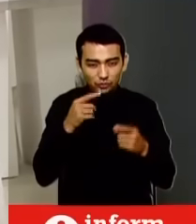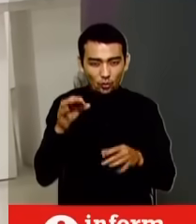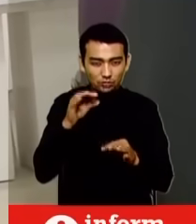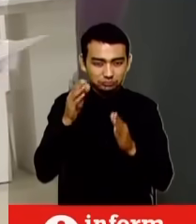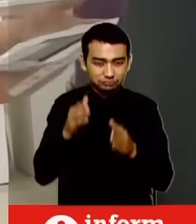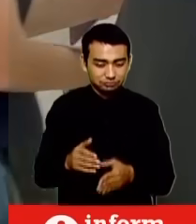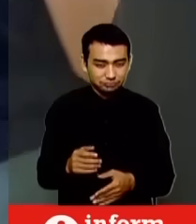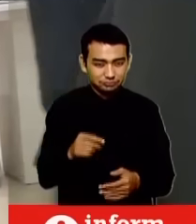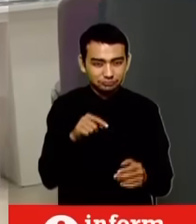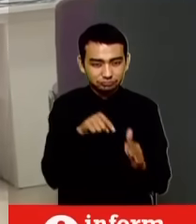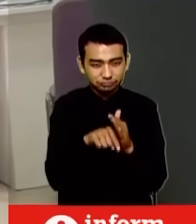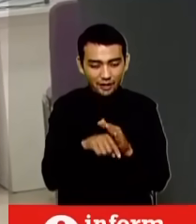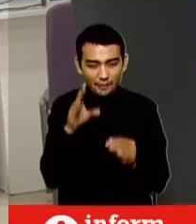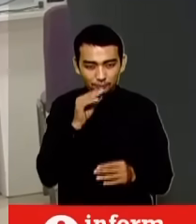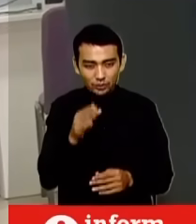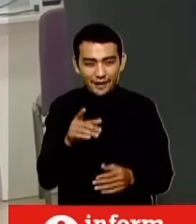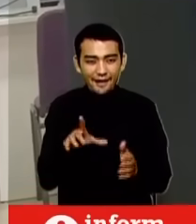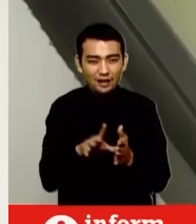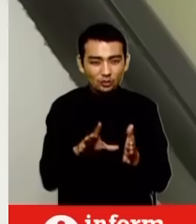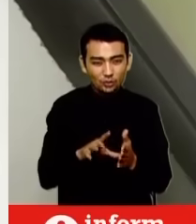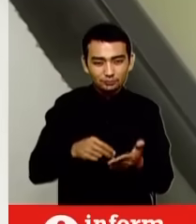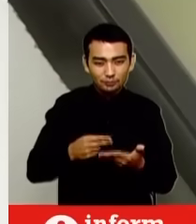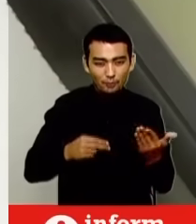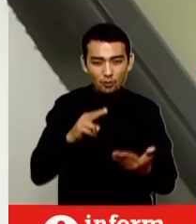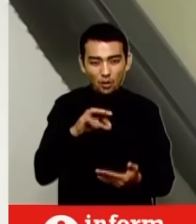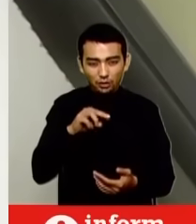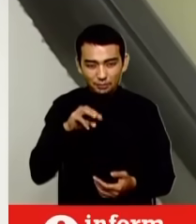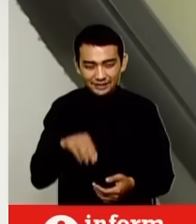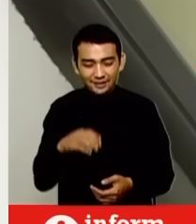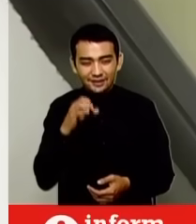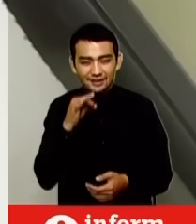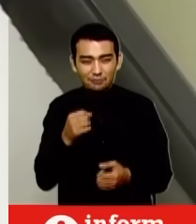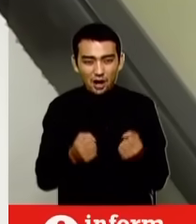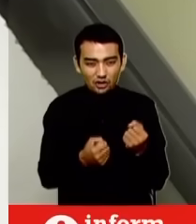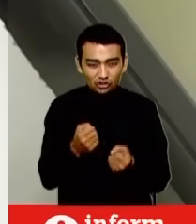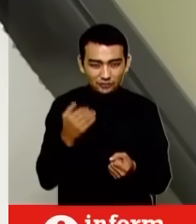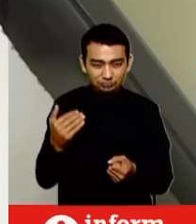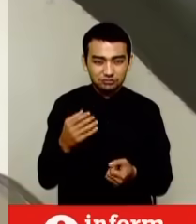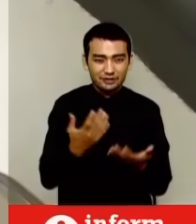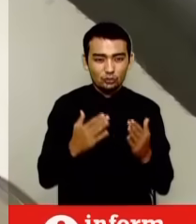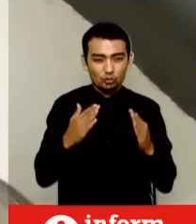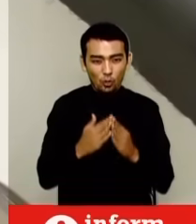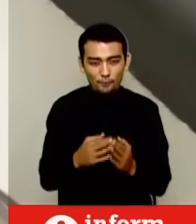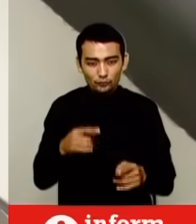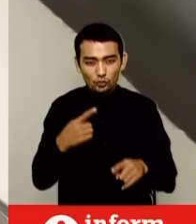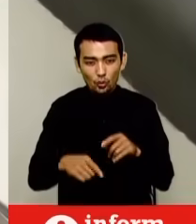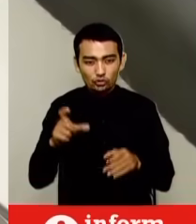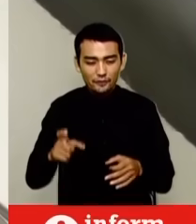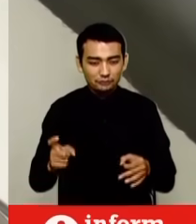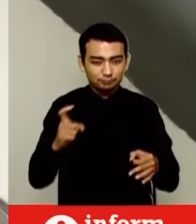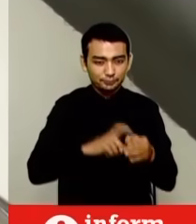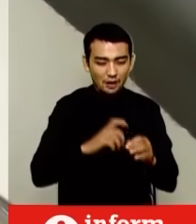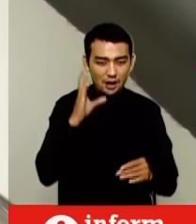мәлімелер жасауы мүмкін. Одан бөлек сіздің электронды қолтаңбаңыз бен атыңыздағы көлікті немесе жылжымайтын мүлікті басқа адамға рәсімдеп жіберу қаупі